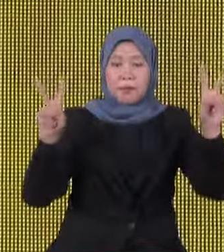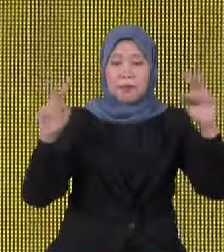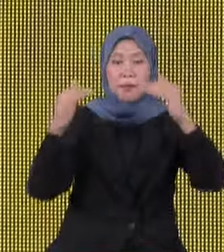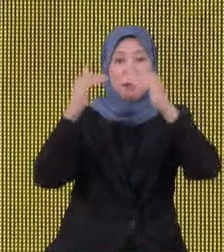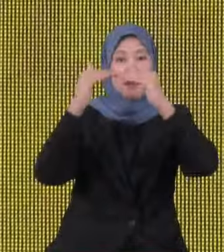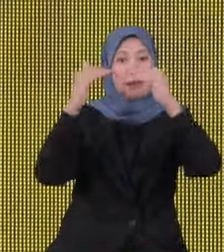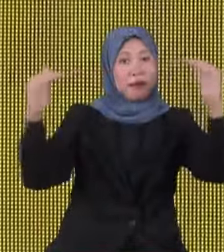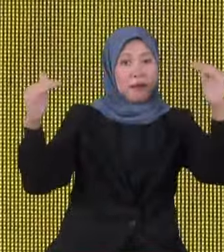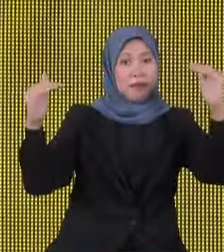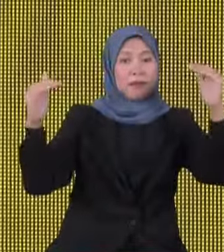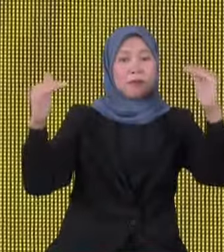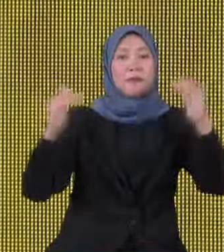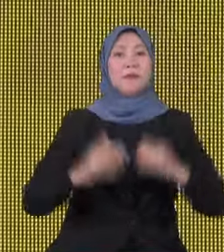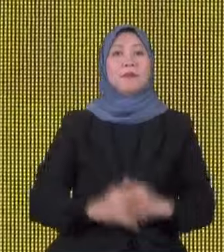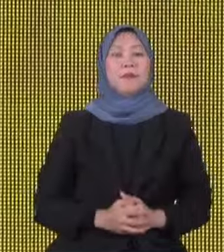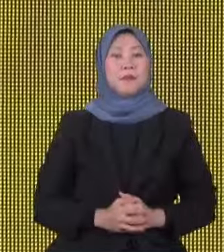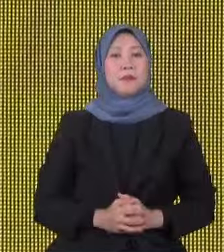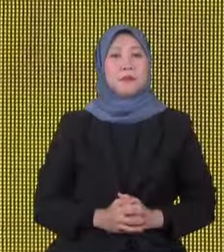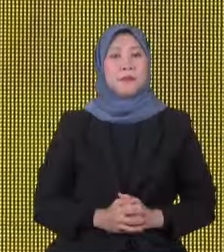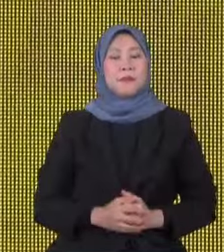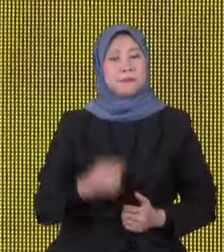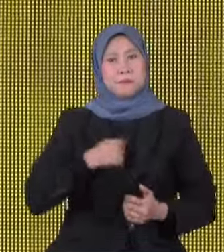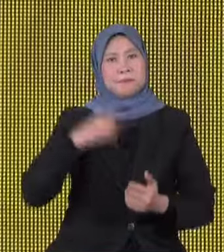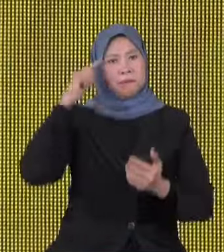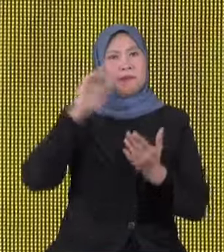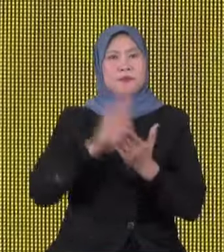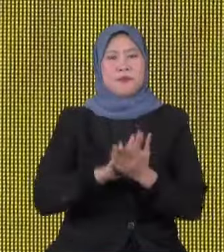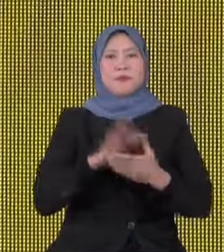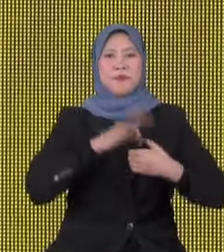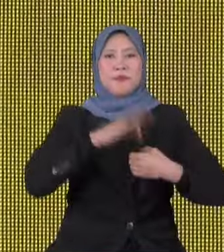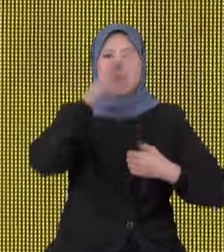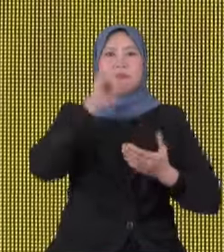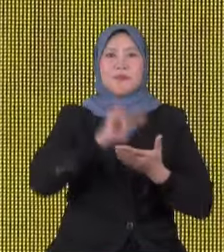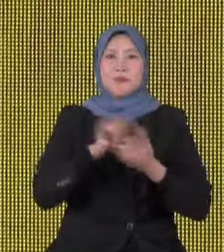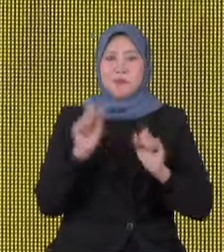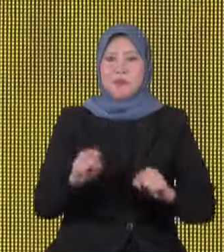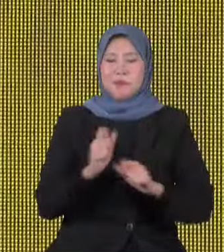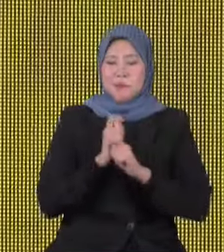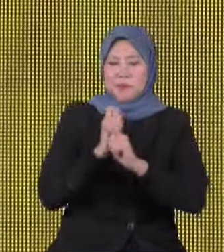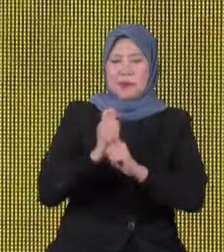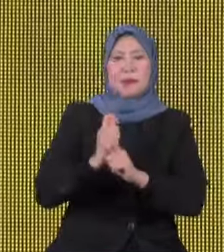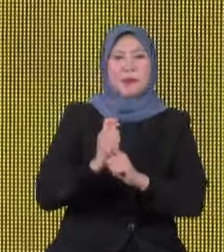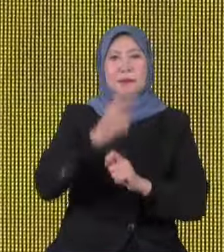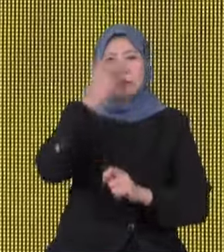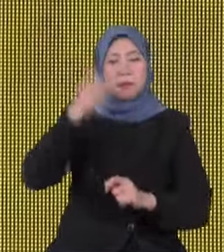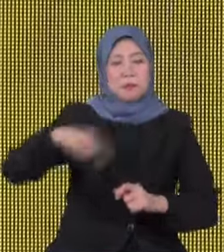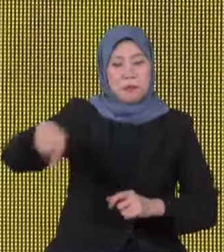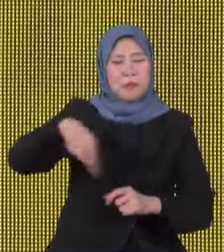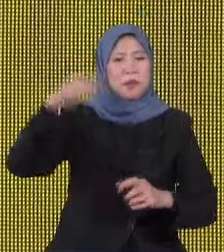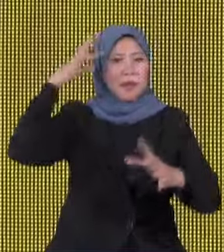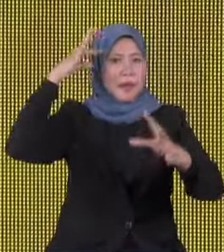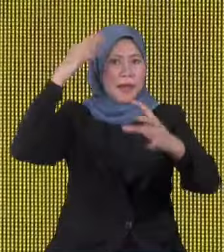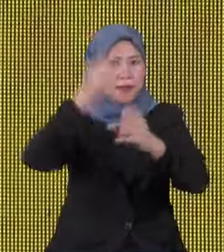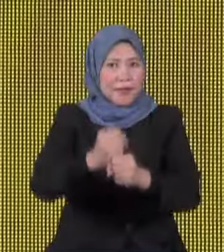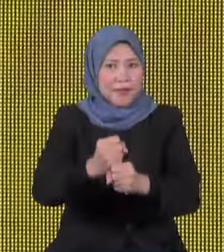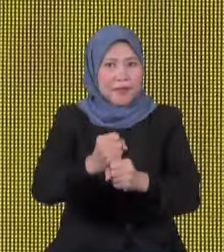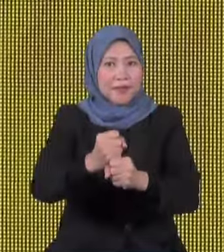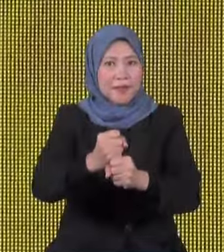adil. Jadi saya percaya semangat ini dapat dipertahankan kerana mutu saudara yakin,